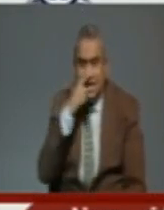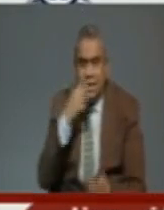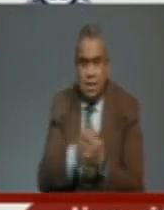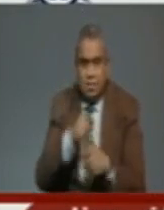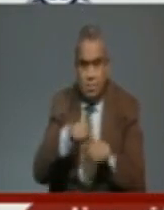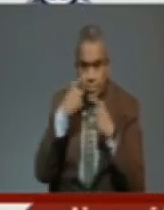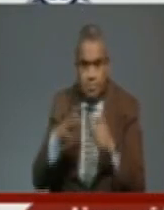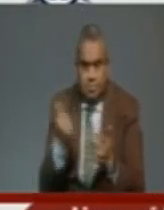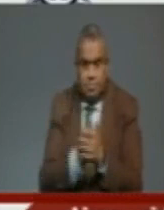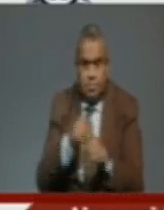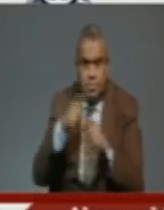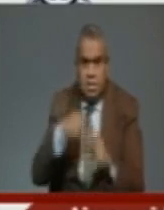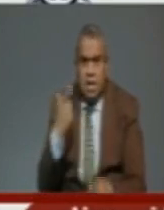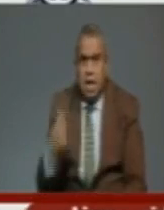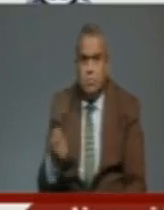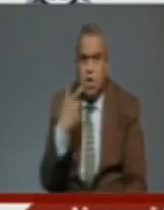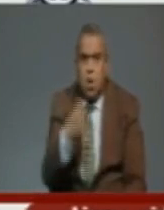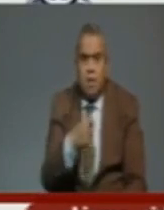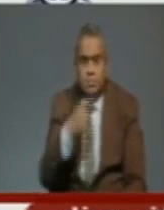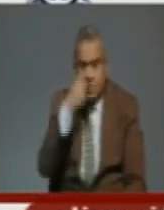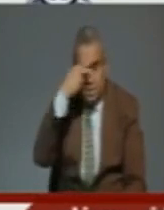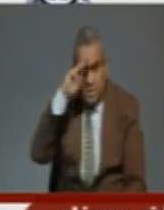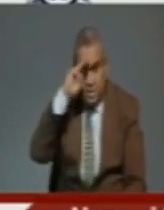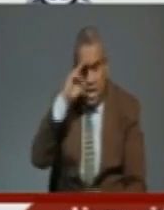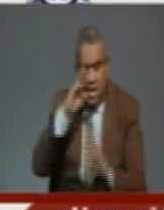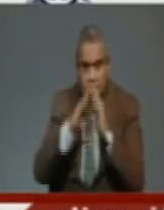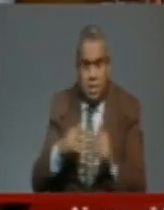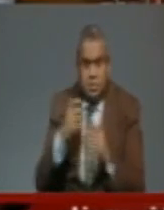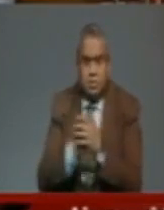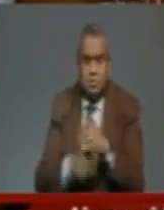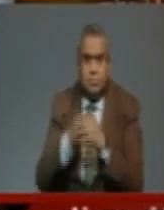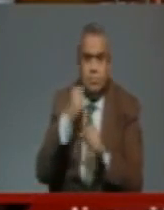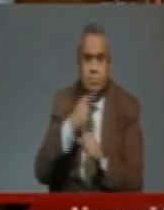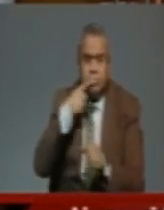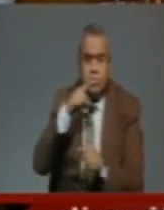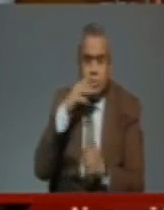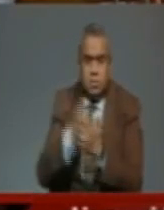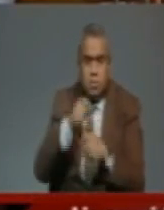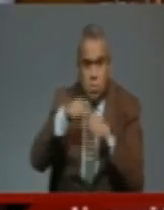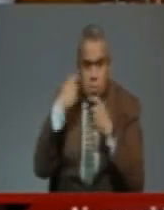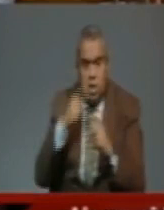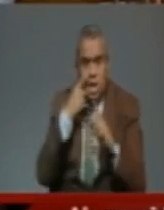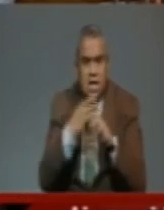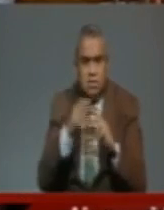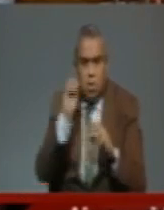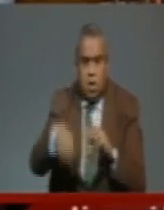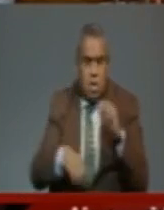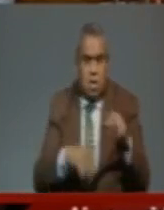او محطه 55 او محطه تحيا مصر اللي سيادتك اشرف بتاع في اسكندريه وموجوده في السخنه.